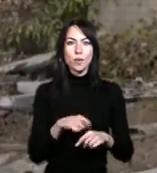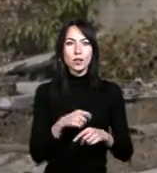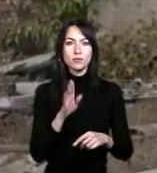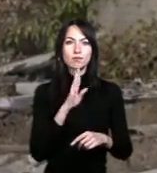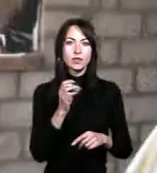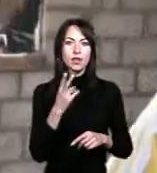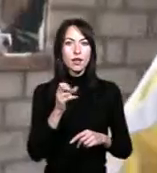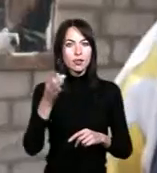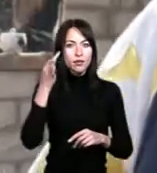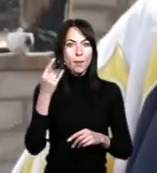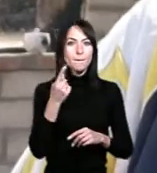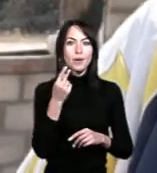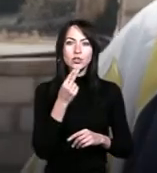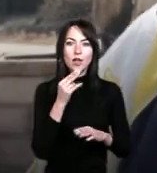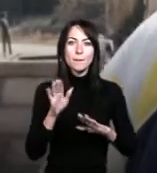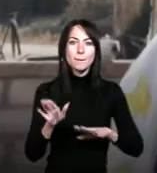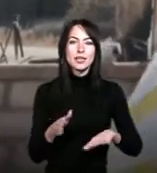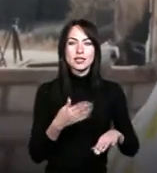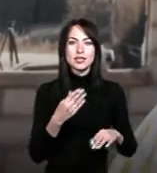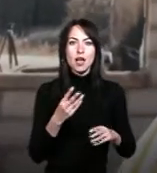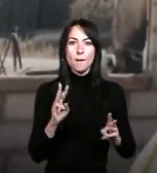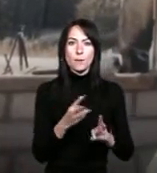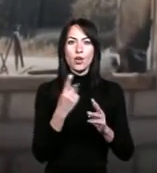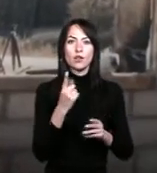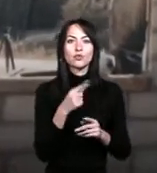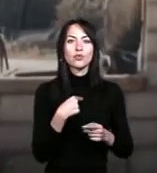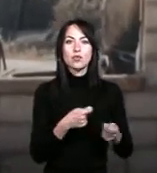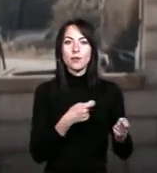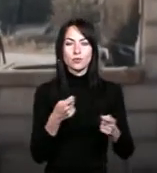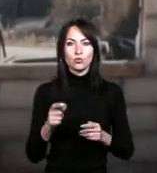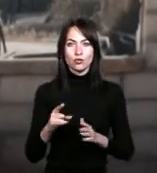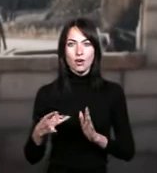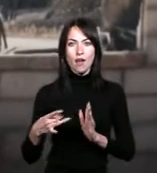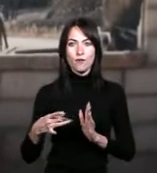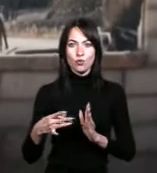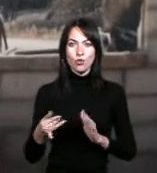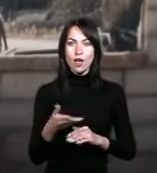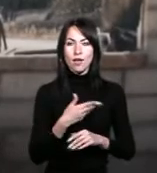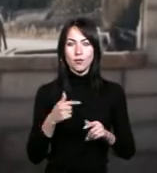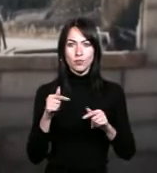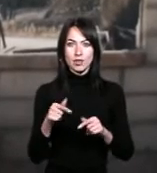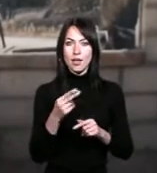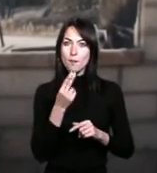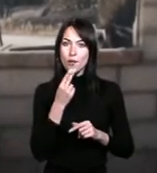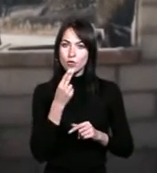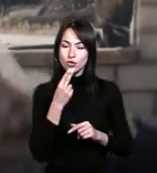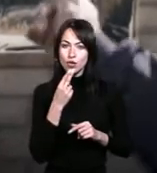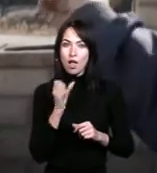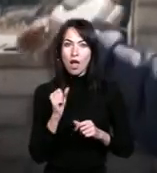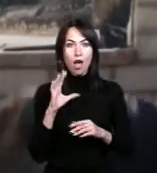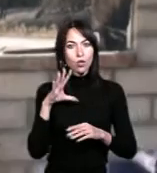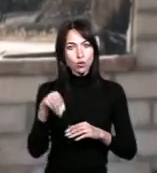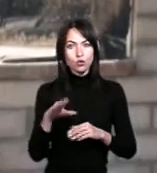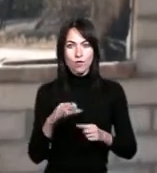першу вечерю після пожежі. Діти нам принесли ще кавуна, і ми от вечеряли, а ночували